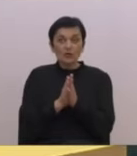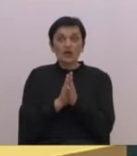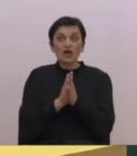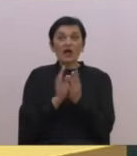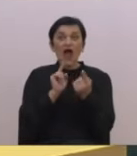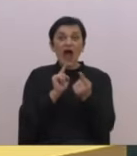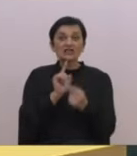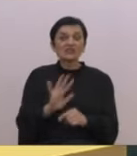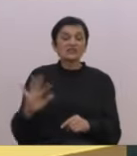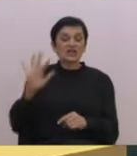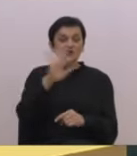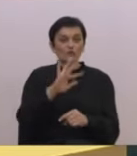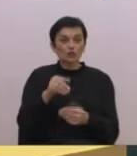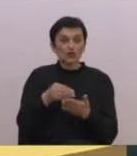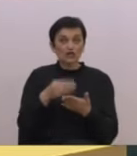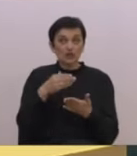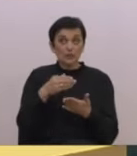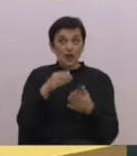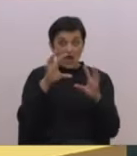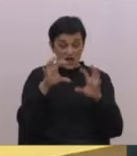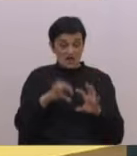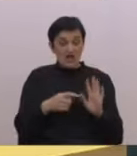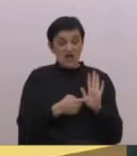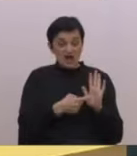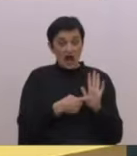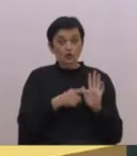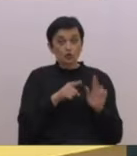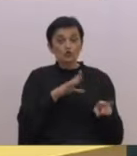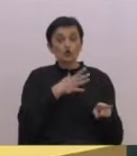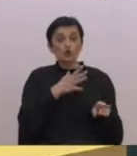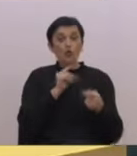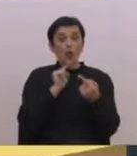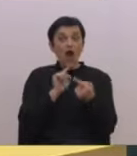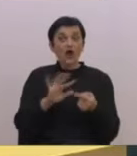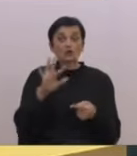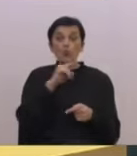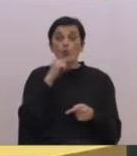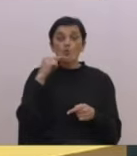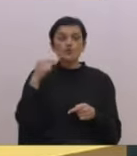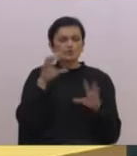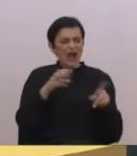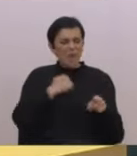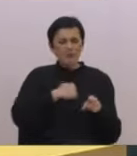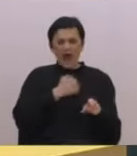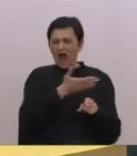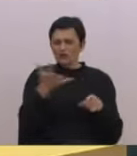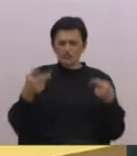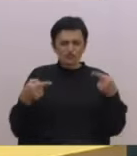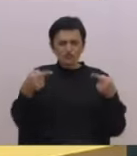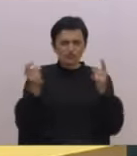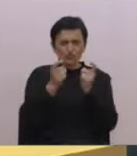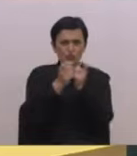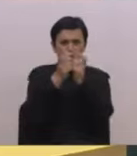ანტიდასავლური ღირებულება. და ეს კანონიც ანტიდასავლური იყო. ესმით. აი რუსულ კანონზე რომ ბრაზდებით რაღაცებს შეჩუბობთ, რაღაცებს შეჩუბობთ,